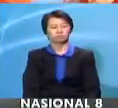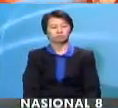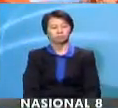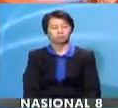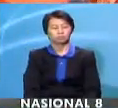setempat